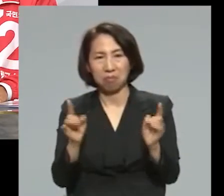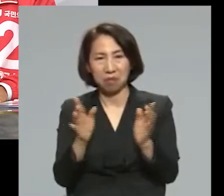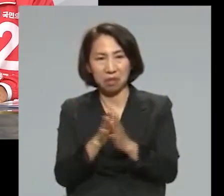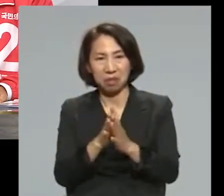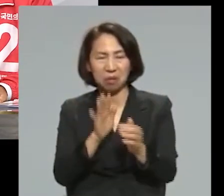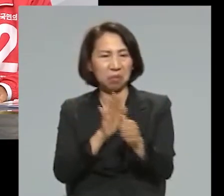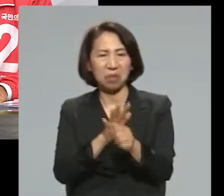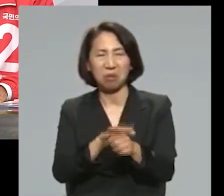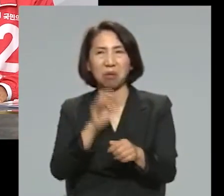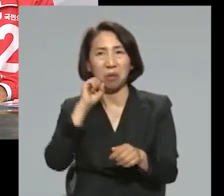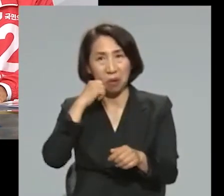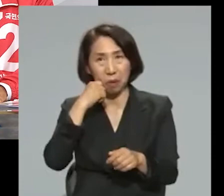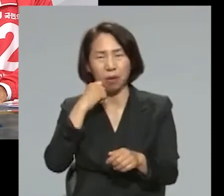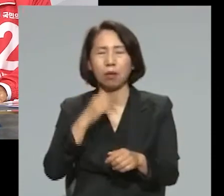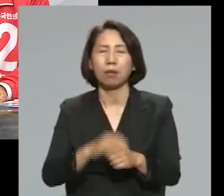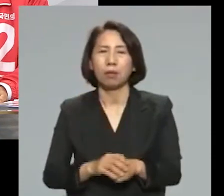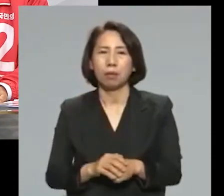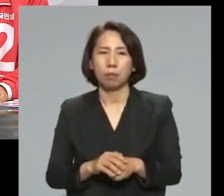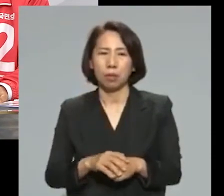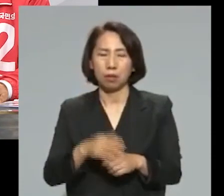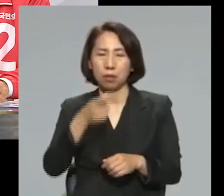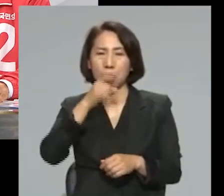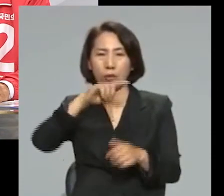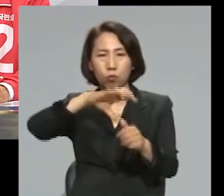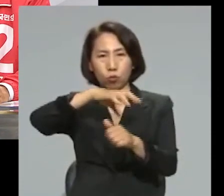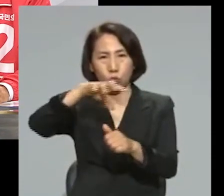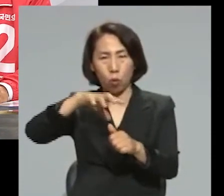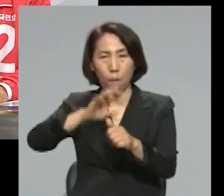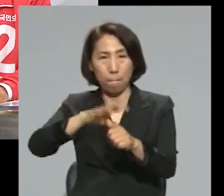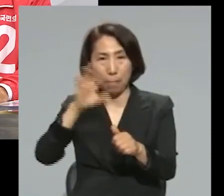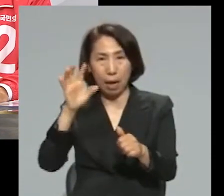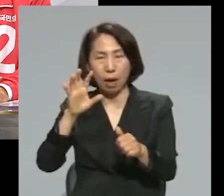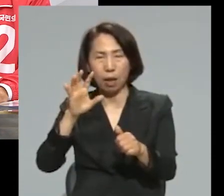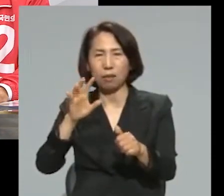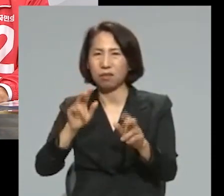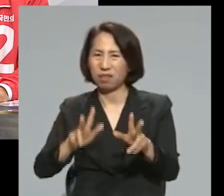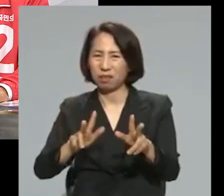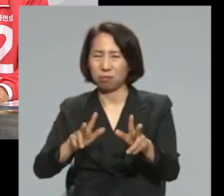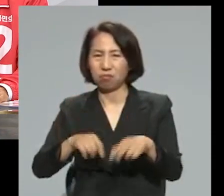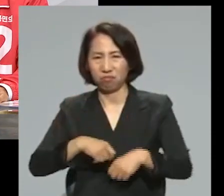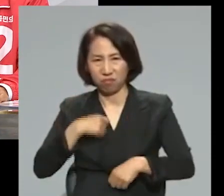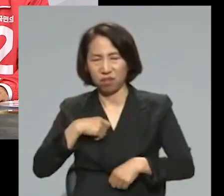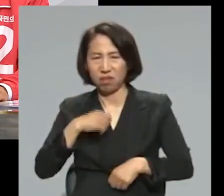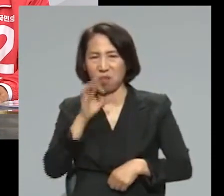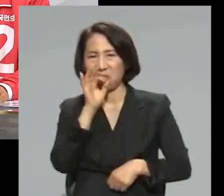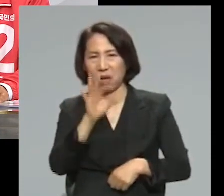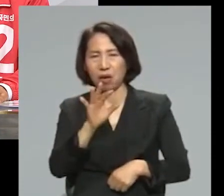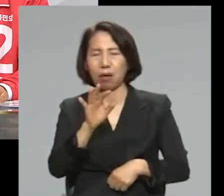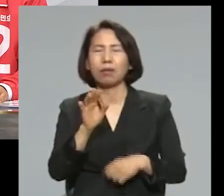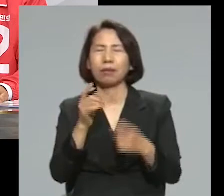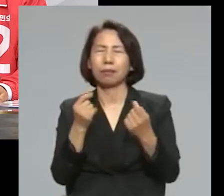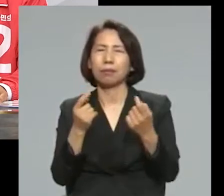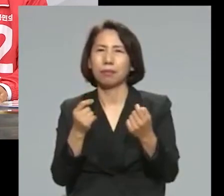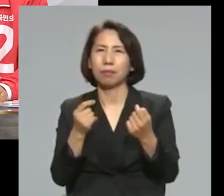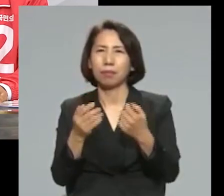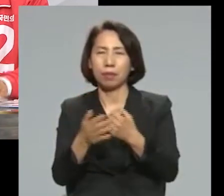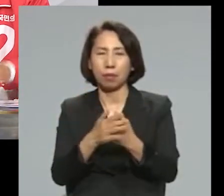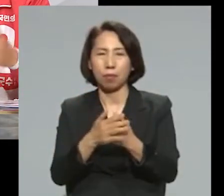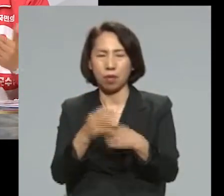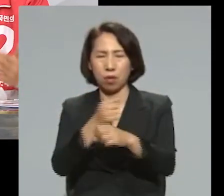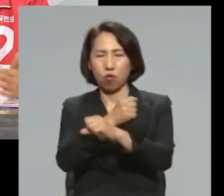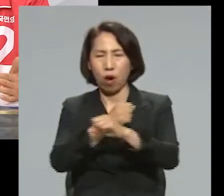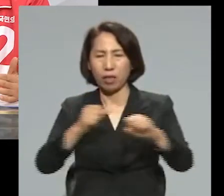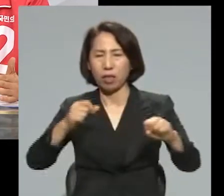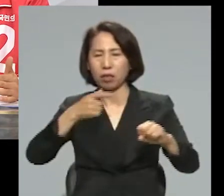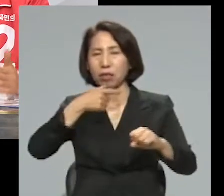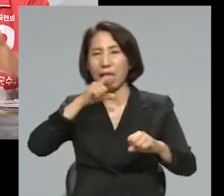그래서 이런 어떤 상수도 보호구역 해제는 현재 전면적으로 불가능한 사항으로 알고 있습니다. 그래서 광역 상수도를